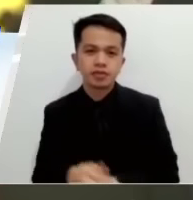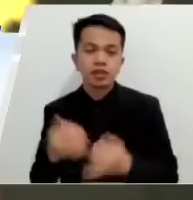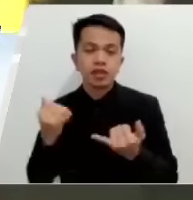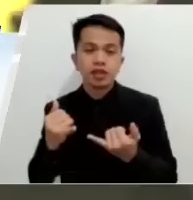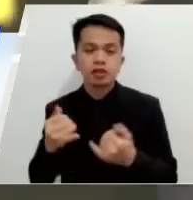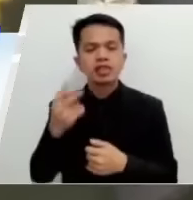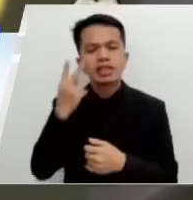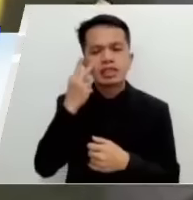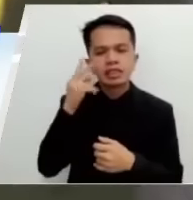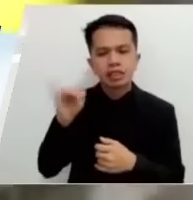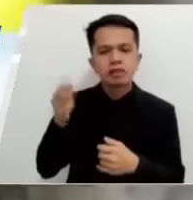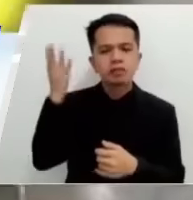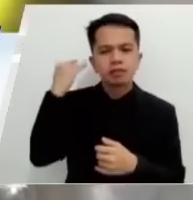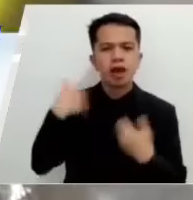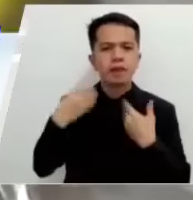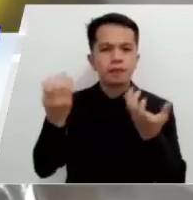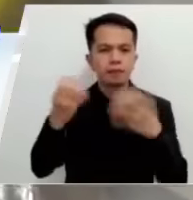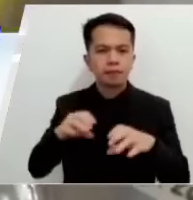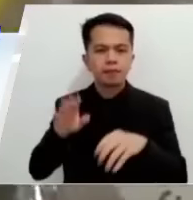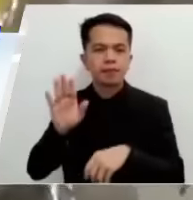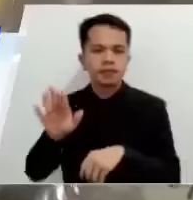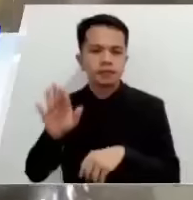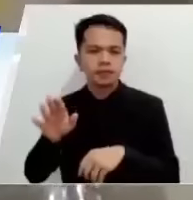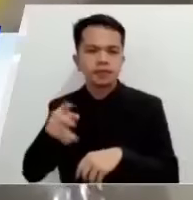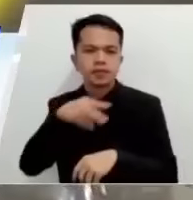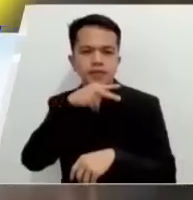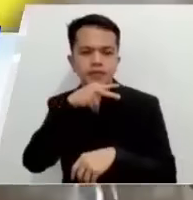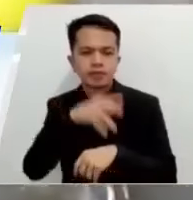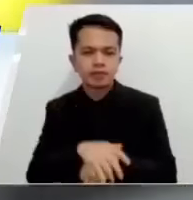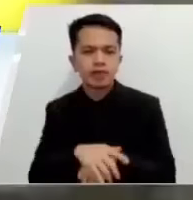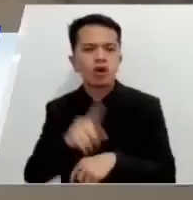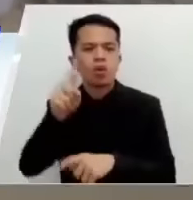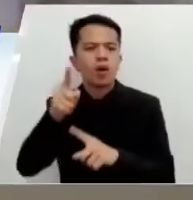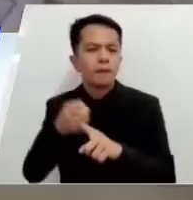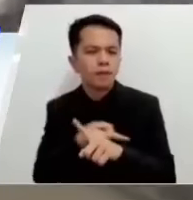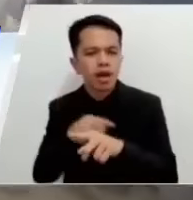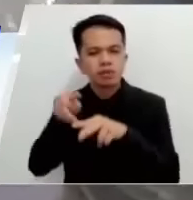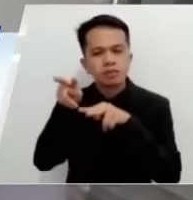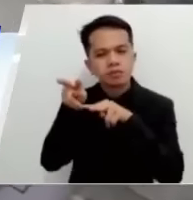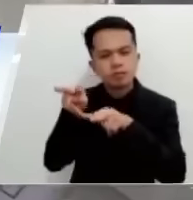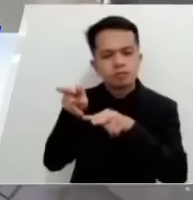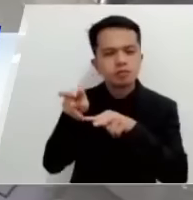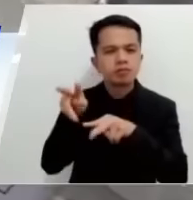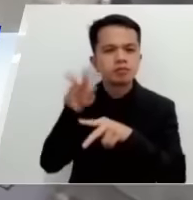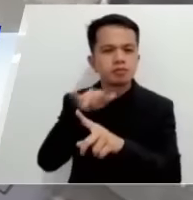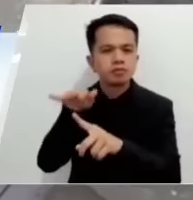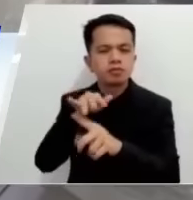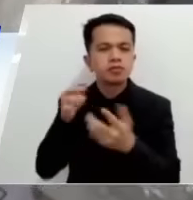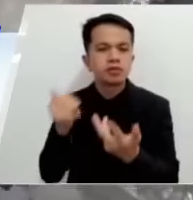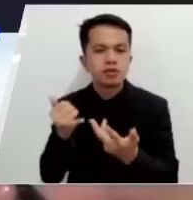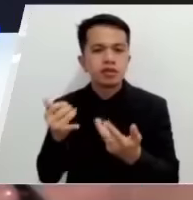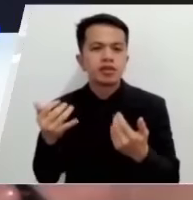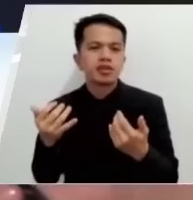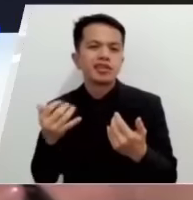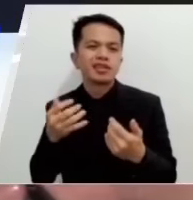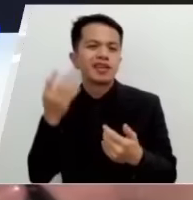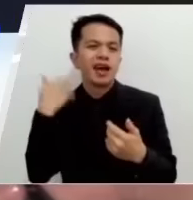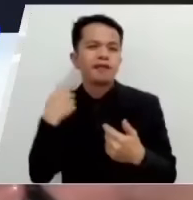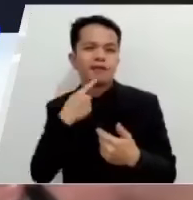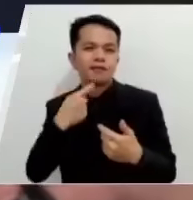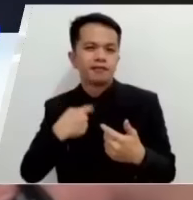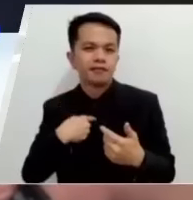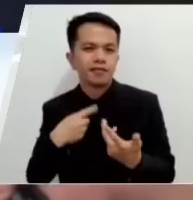mga kaso ang mga nahuling suspect. Isang buwan na raw nila itong minamanmanan matapos may magtimbre sa PDEG ng kanilang operasyon. 1 year na